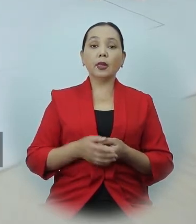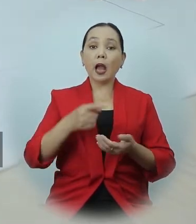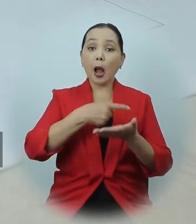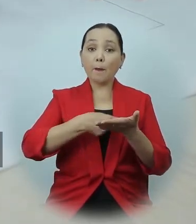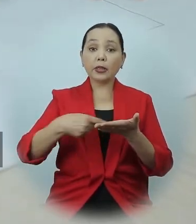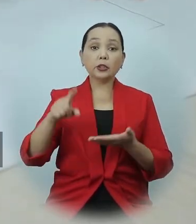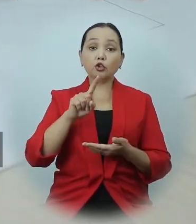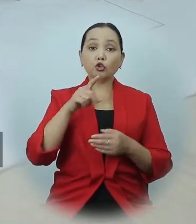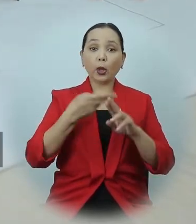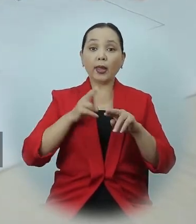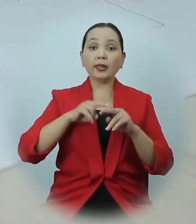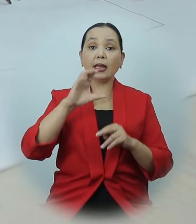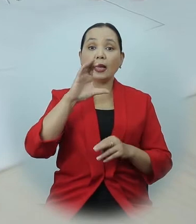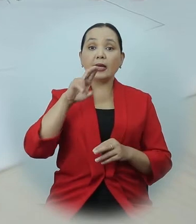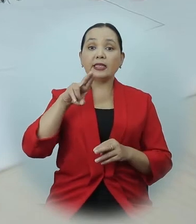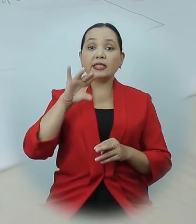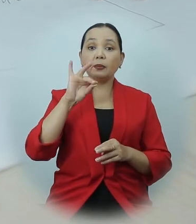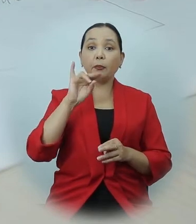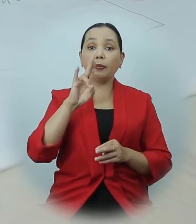Обозначаем, что это спинка.